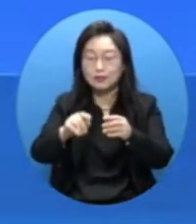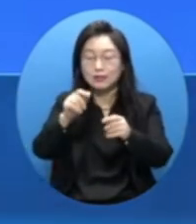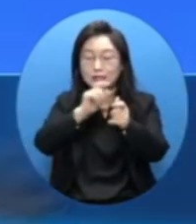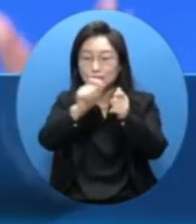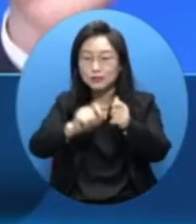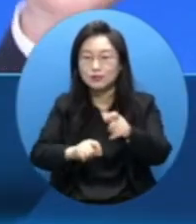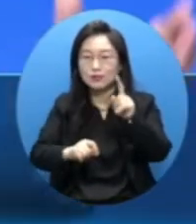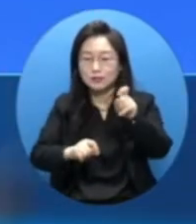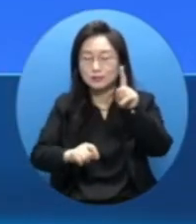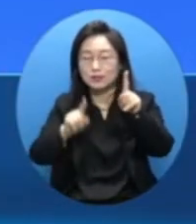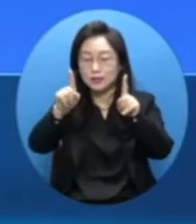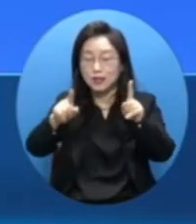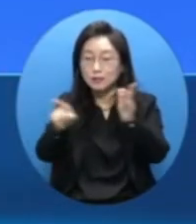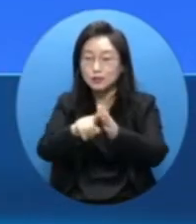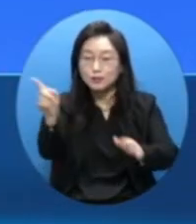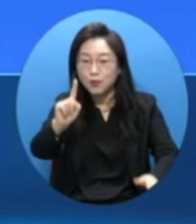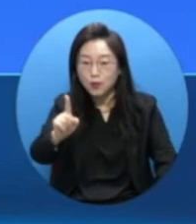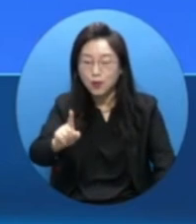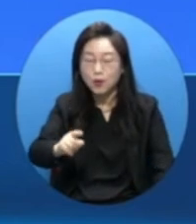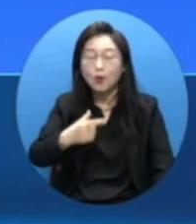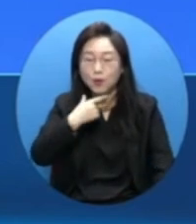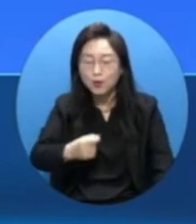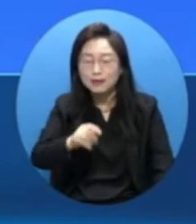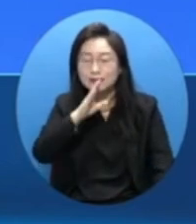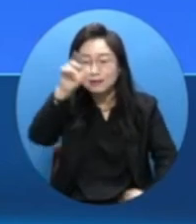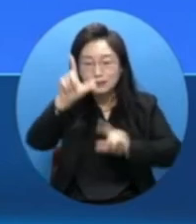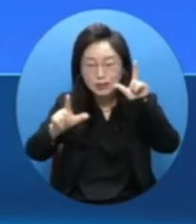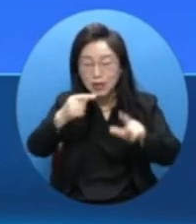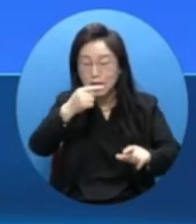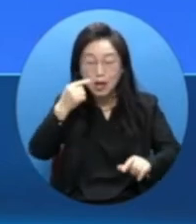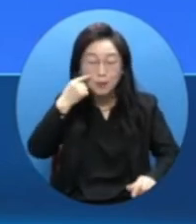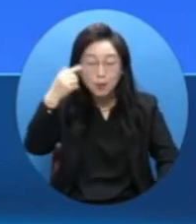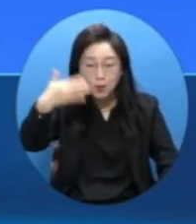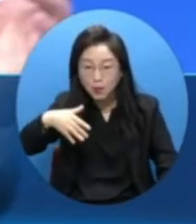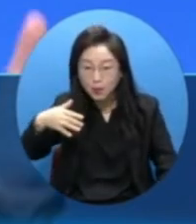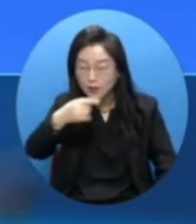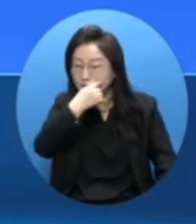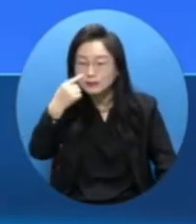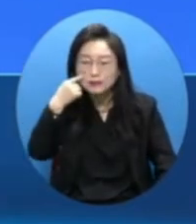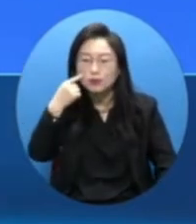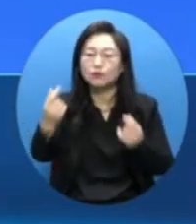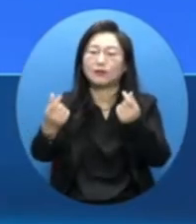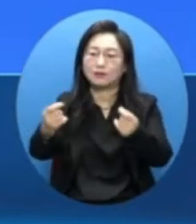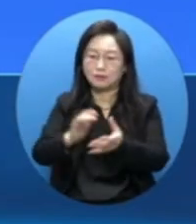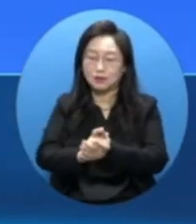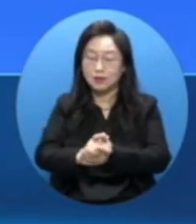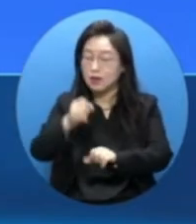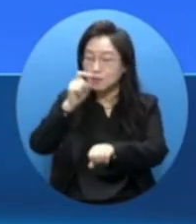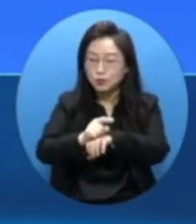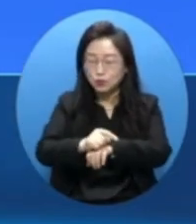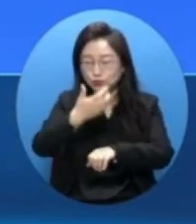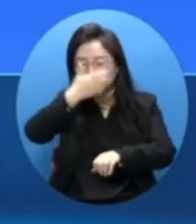1절에 믿음은 바라는 것들의 식당이요 보이지 않는 것들의 증거라고 말씀합니다 이미 꿈꾸고 믿고 바라본 것이 이루어진 것처럼 믿는 것이